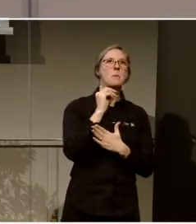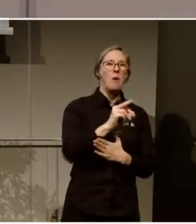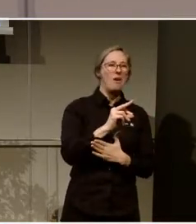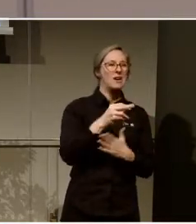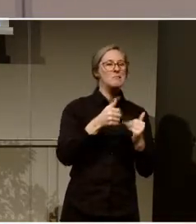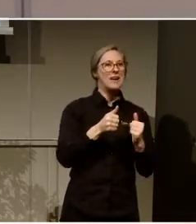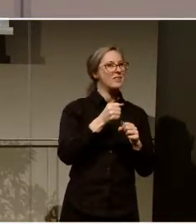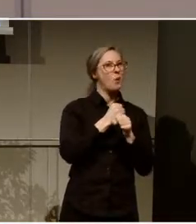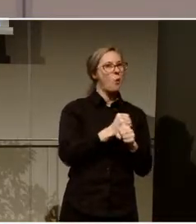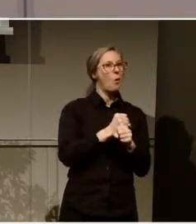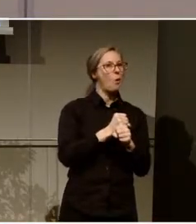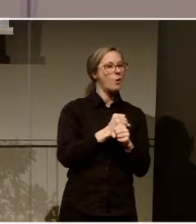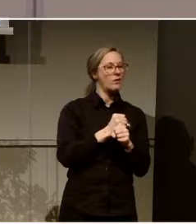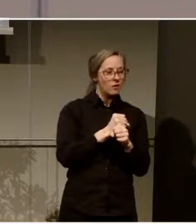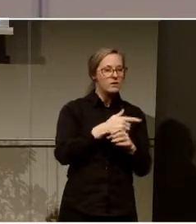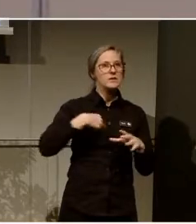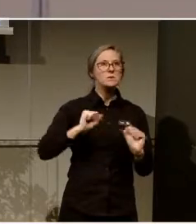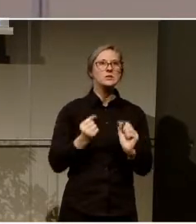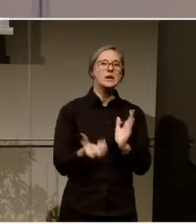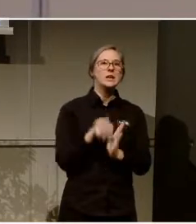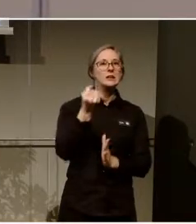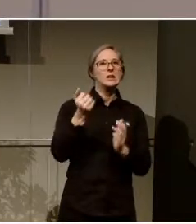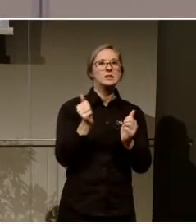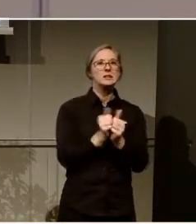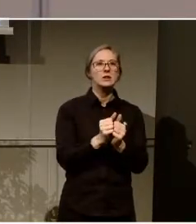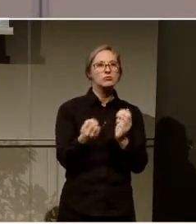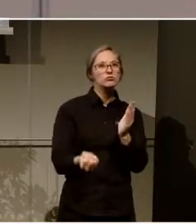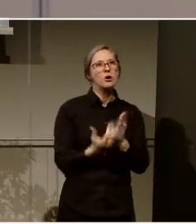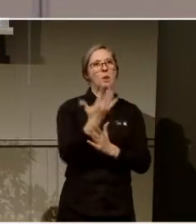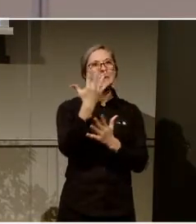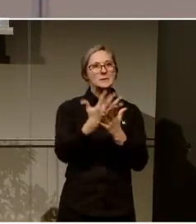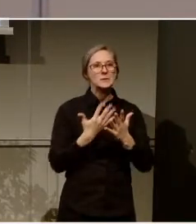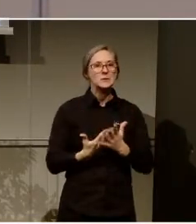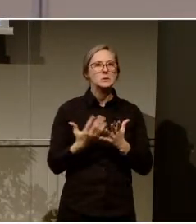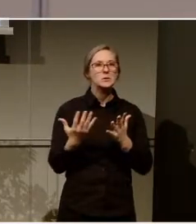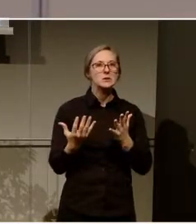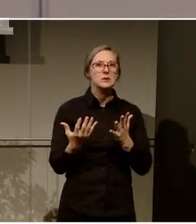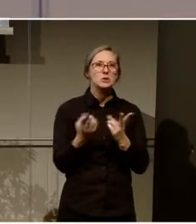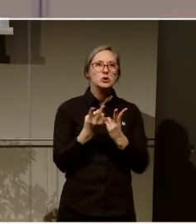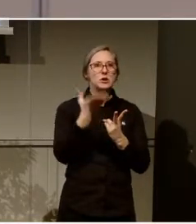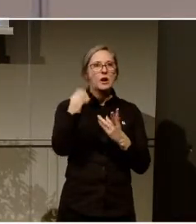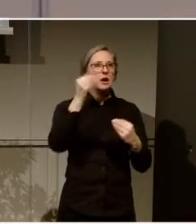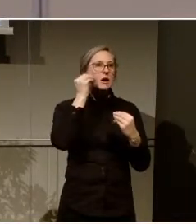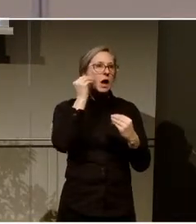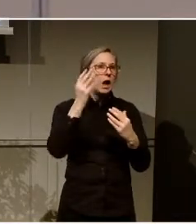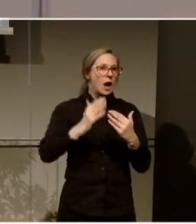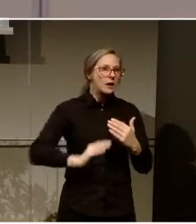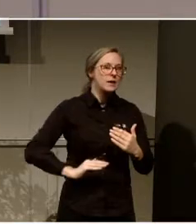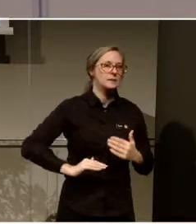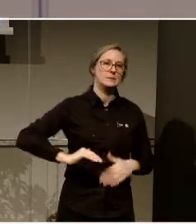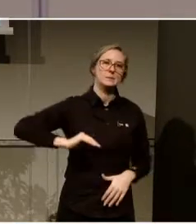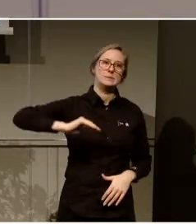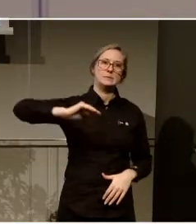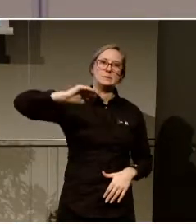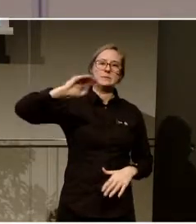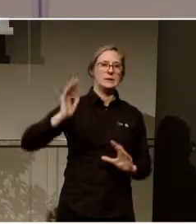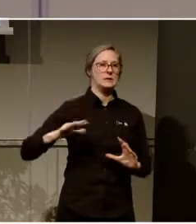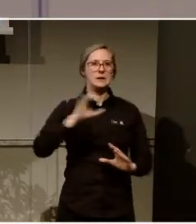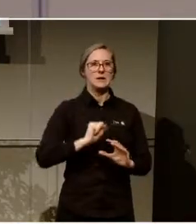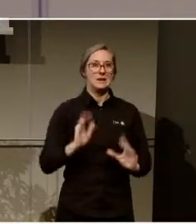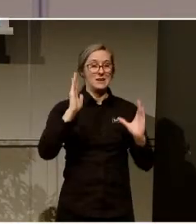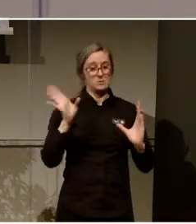vara hållbart. Vi behöver hitta ett sätt att skapa strukturer som möjliggör lärande hela livet. Och här är naturligtvis skolan jätteviktig,